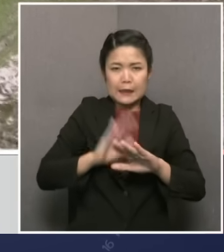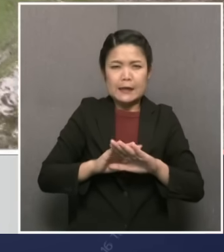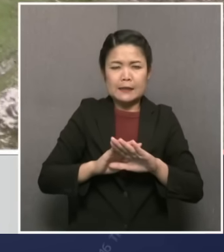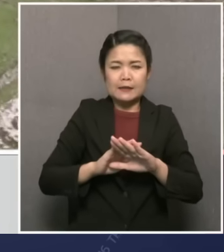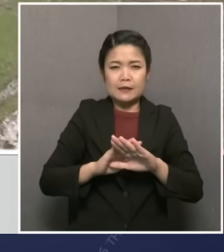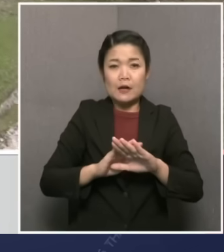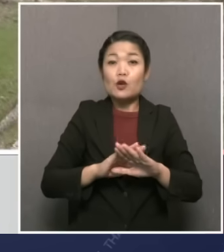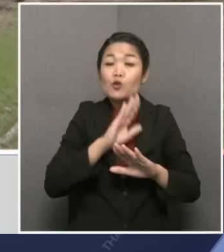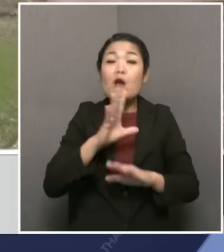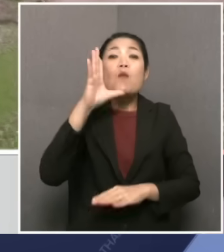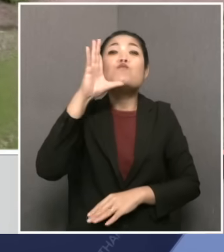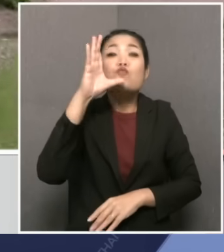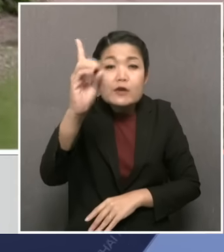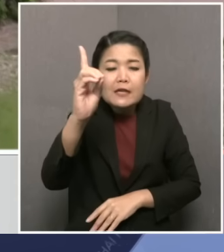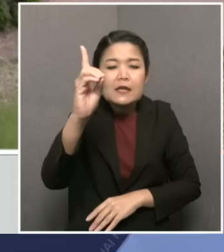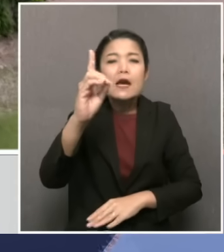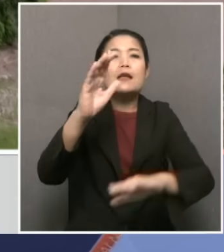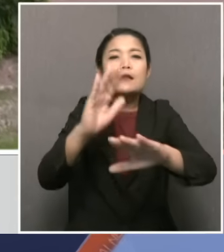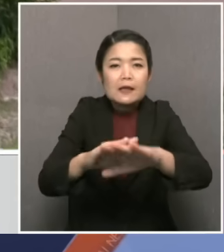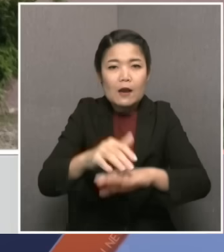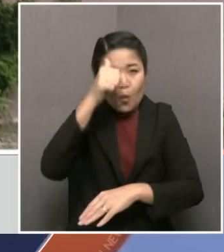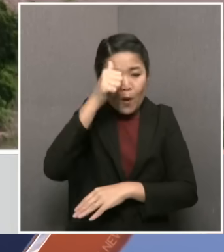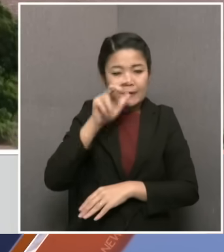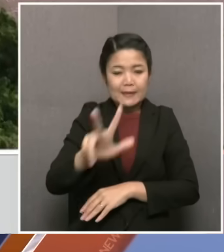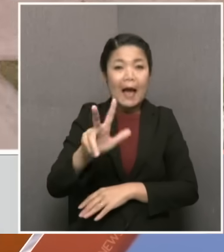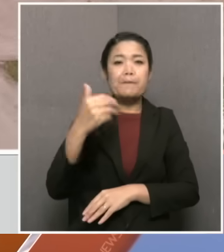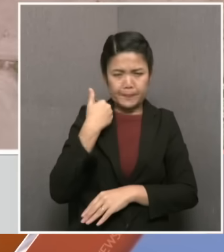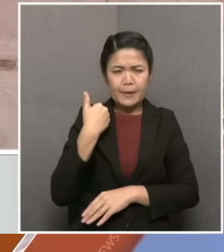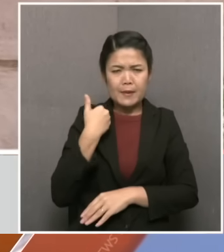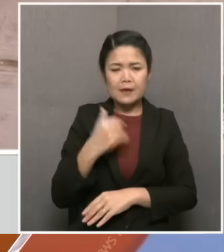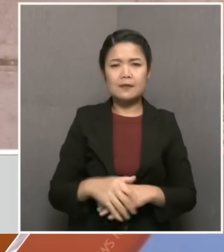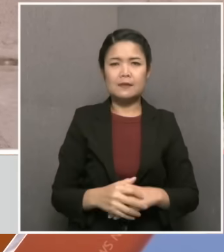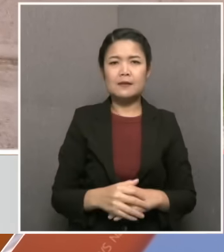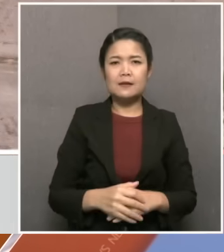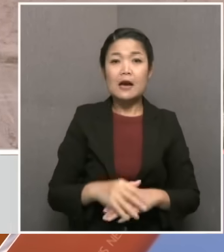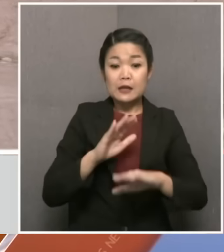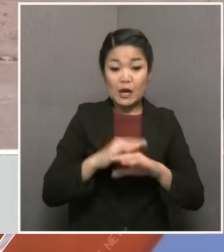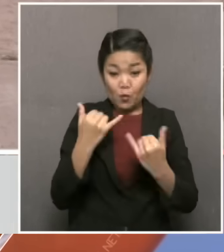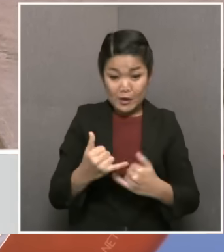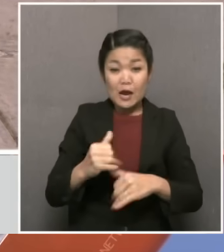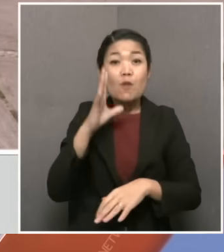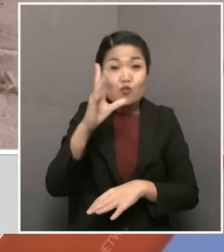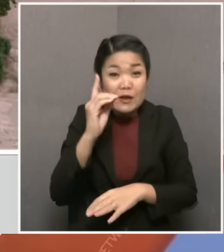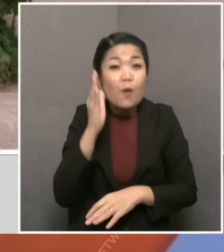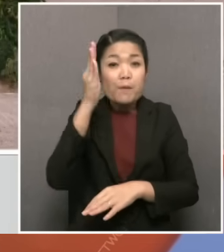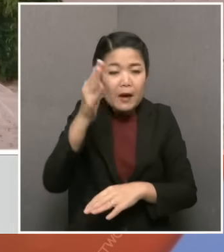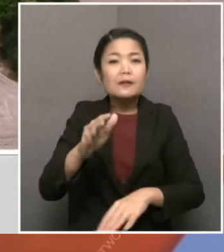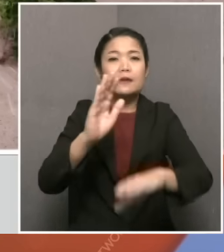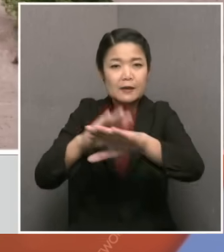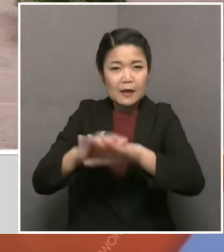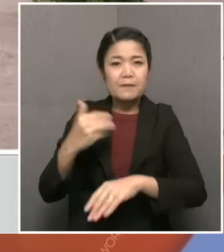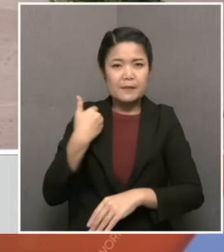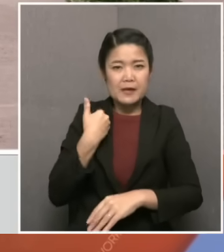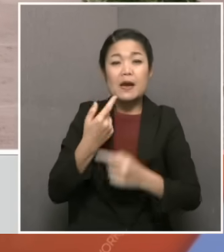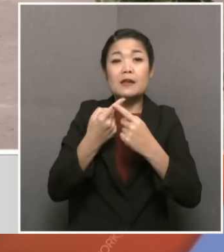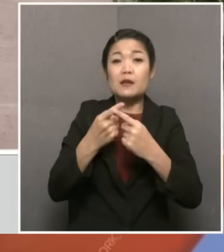จะบอกว่าพรุ่งนี้หรือมะรืนนี้3วันอย่างเงี้ยอันเนี้ยเรามีนะครับแต่ว่าที่เราขาดก็คือว่าเขาเรียกว่า near term ความหม